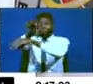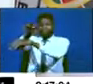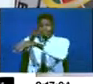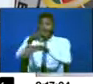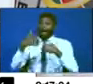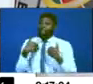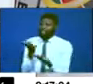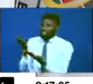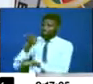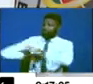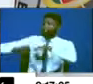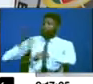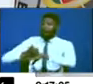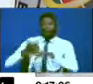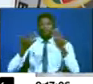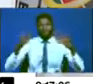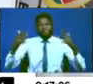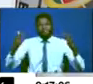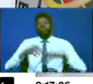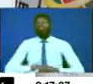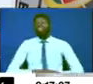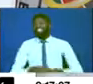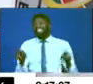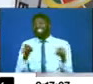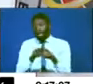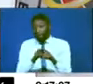na ili iwe ni kigo bora.